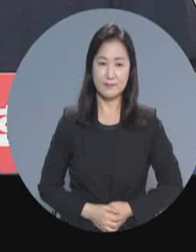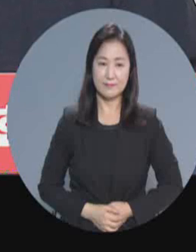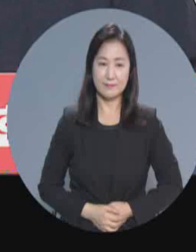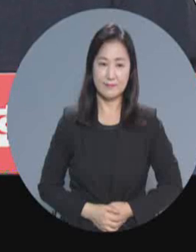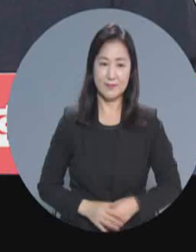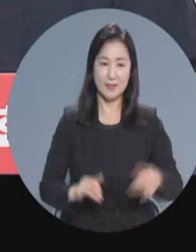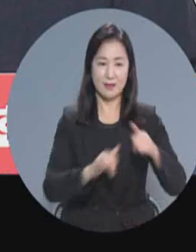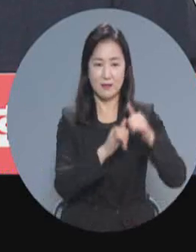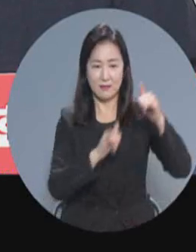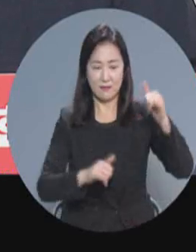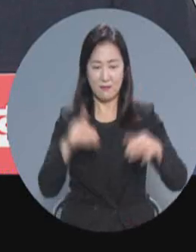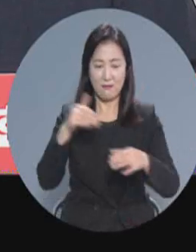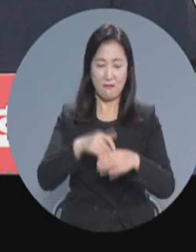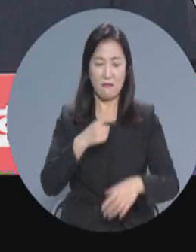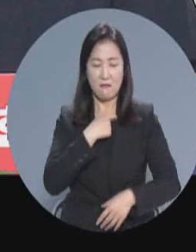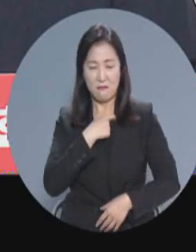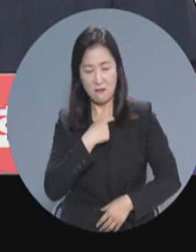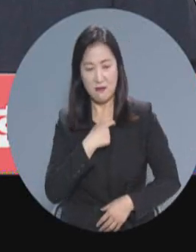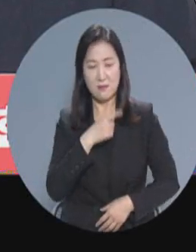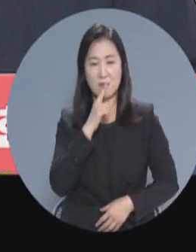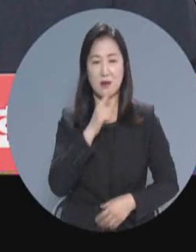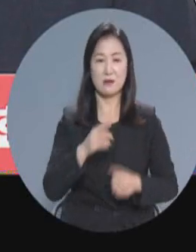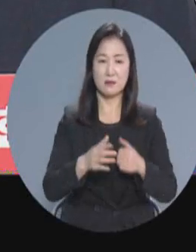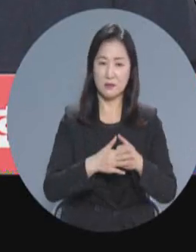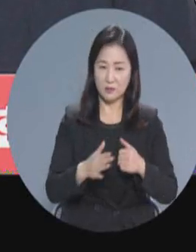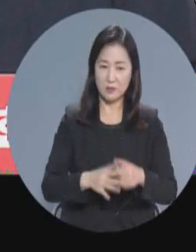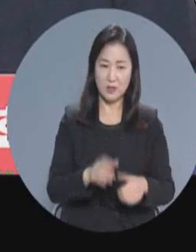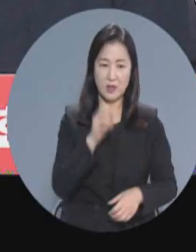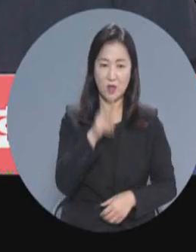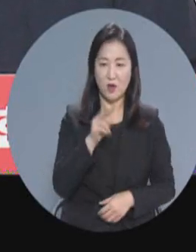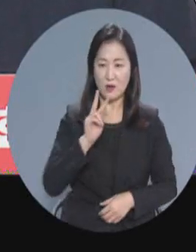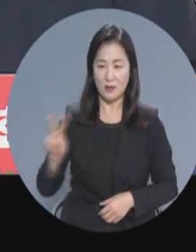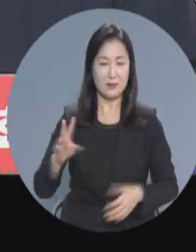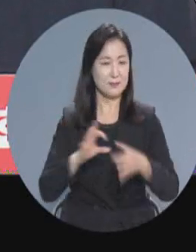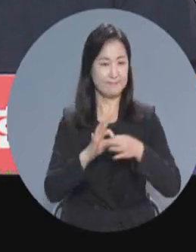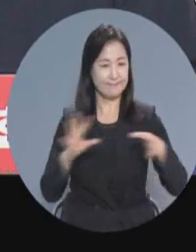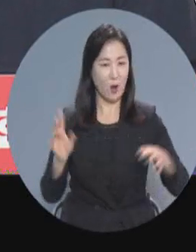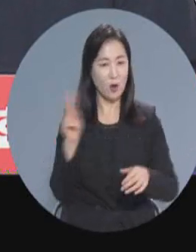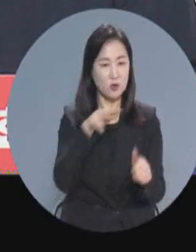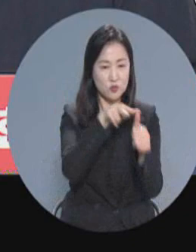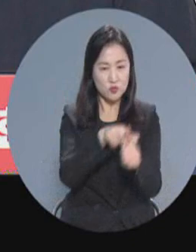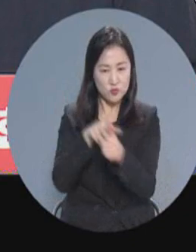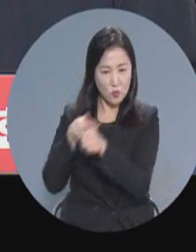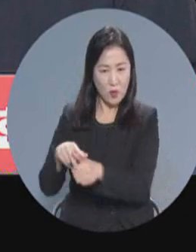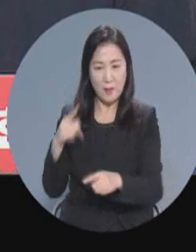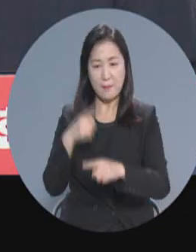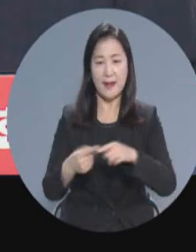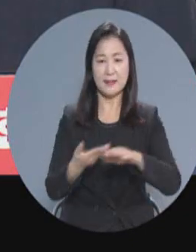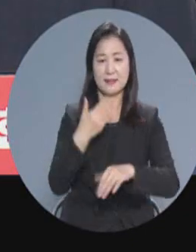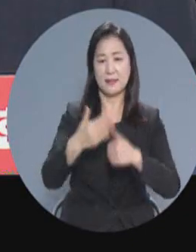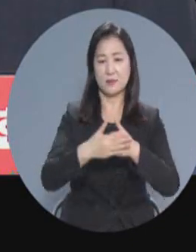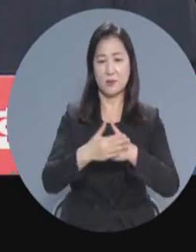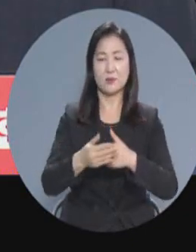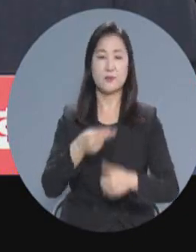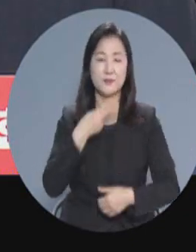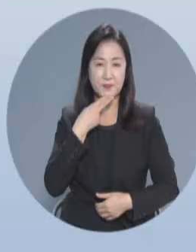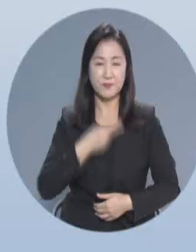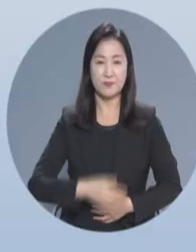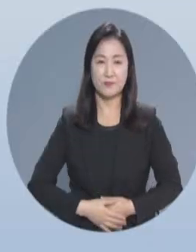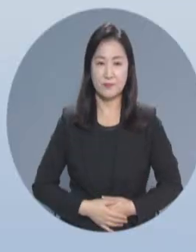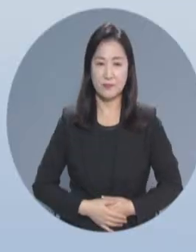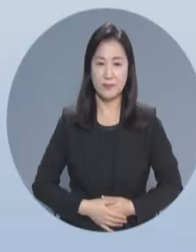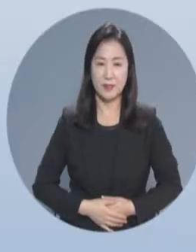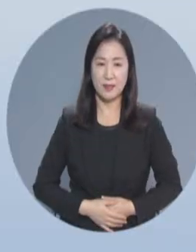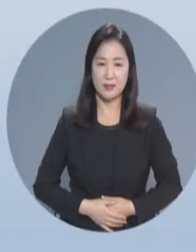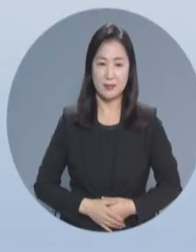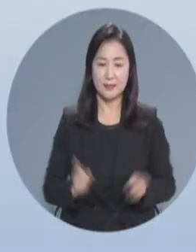역대급 비호감 대선이란 비판 속에 여야를 막론하고 어느 후보도 아직까지는 과반의 지지를 끌어내지 못하고 있습니다.